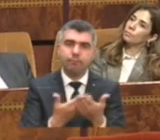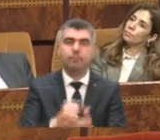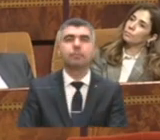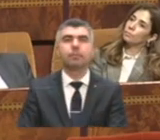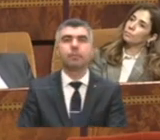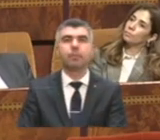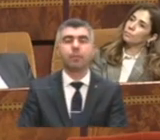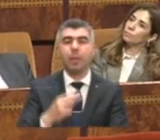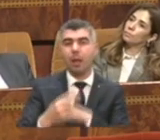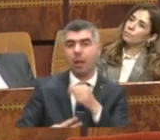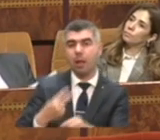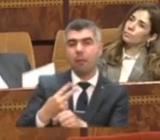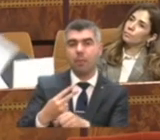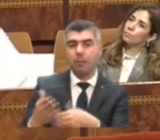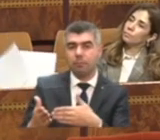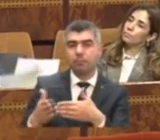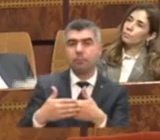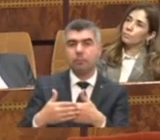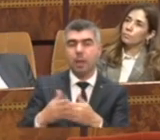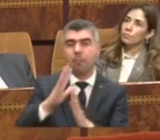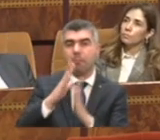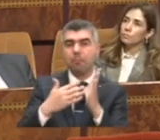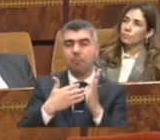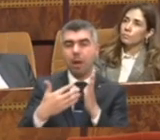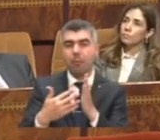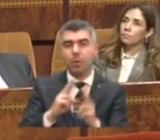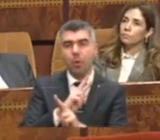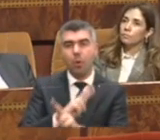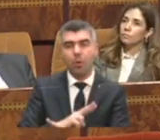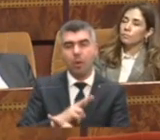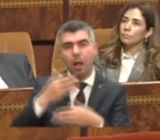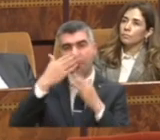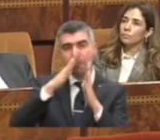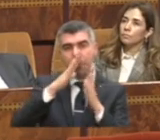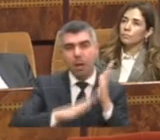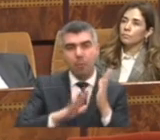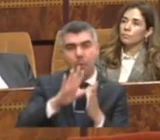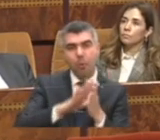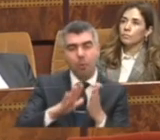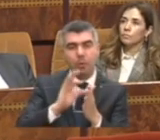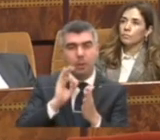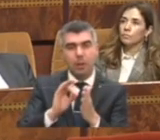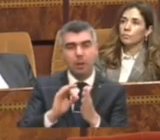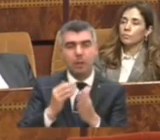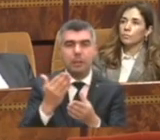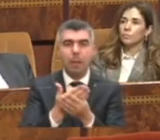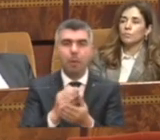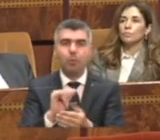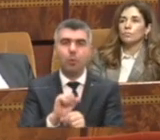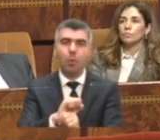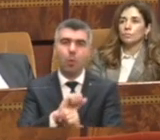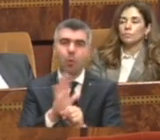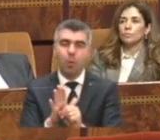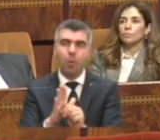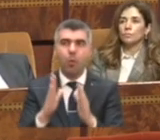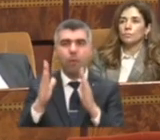في السنة الثانية من التوقف الاضطراري للبرنامج الوطني العطلة للجميع بسبب القيود التي فرضتها جائحة كورونا وأيضا الحجر